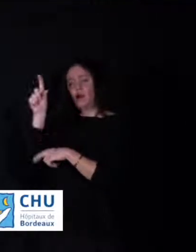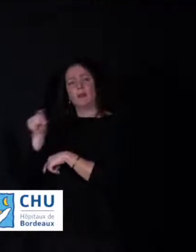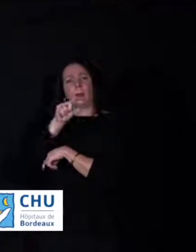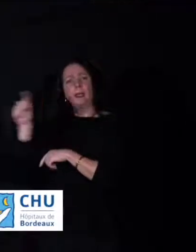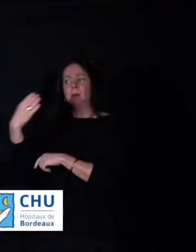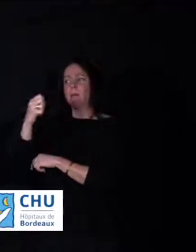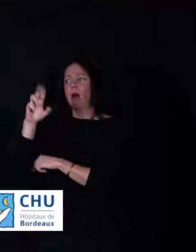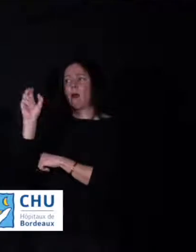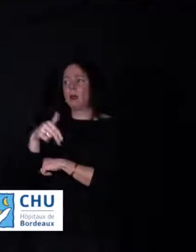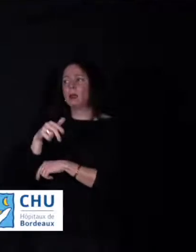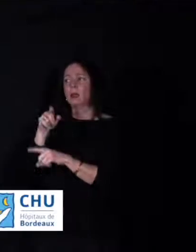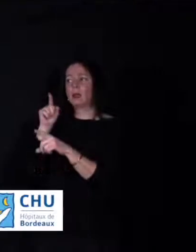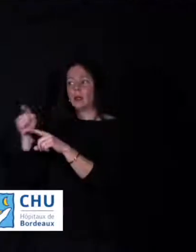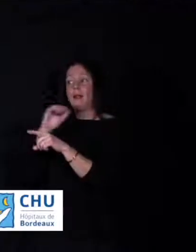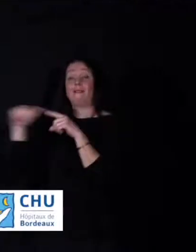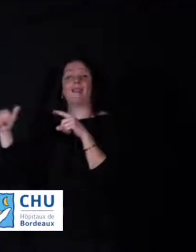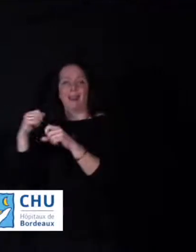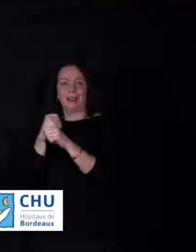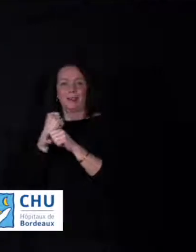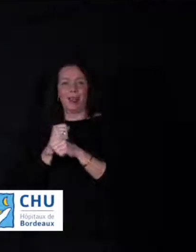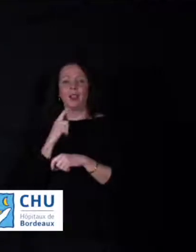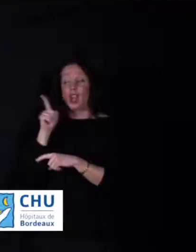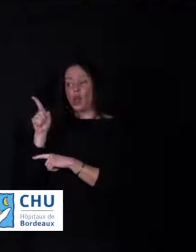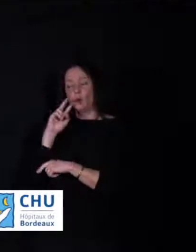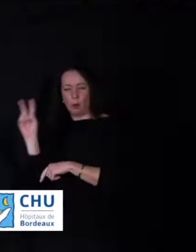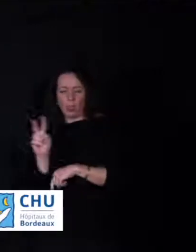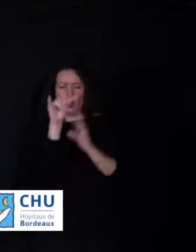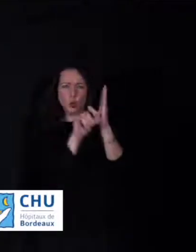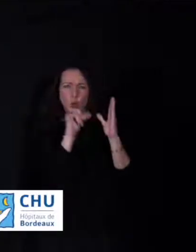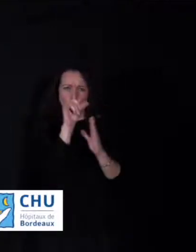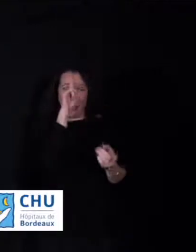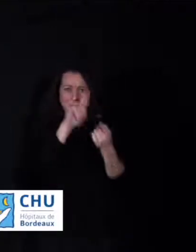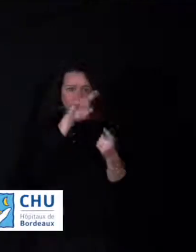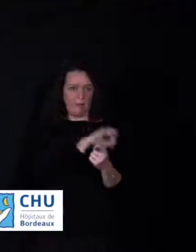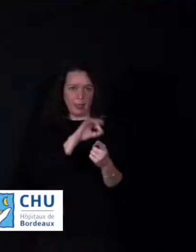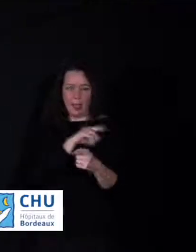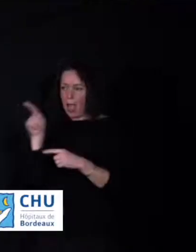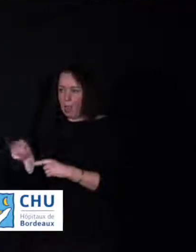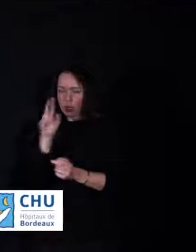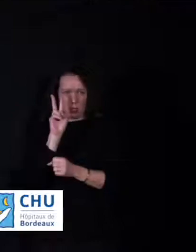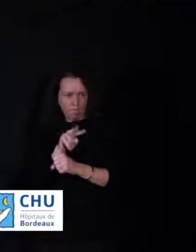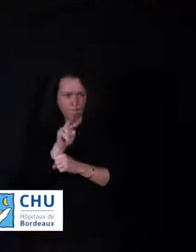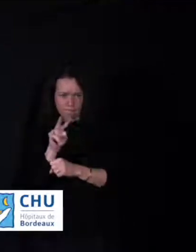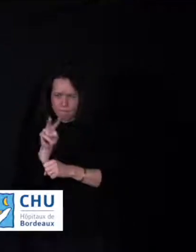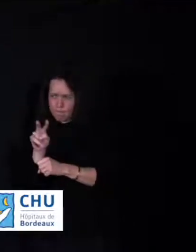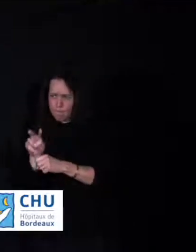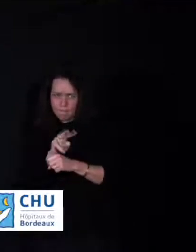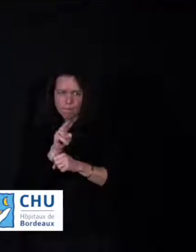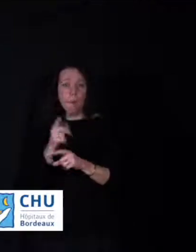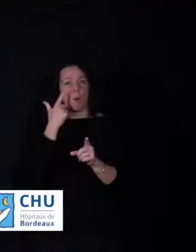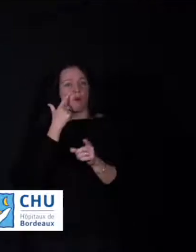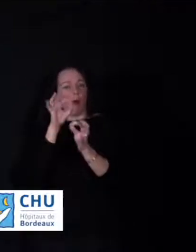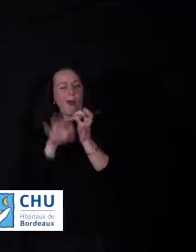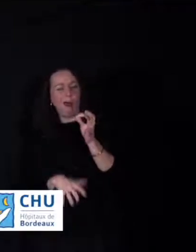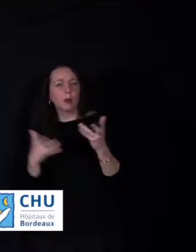Marin, de regarder ce qui se disait sur YouTube concernant les vaccins, afin de voir quel